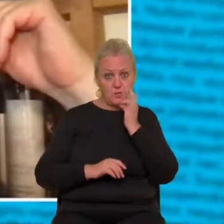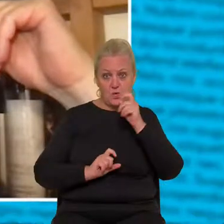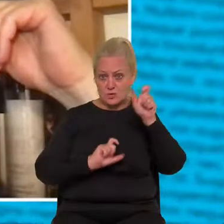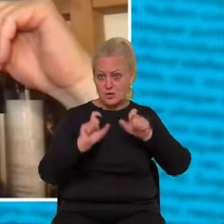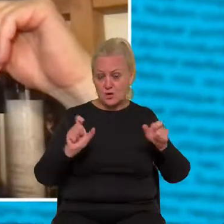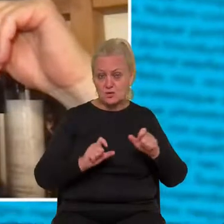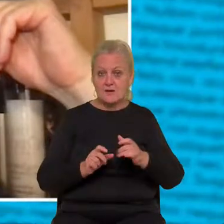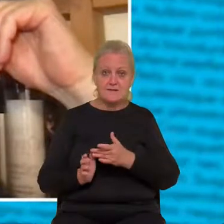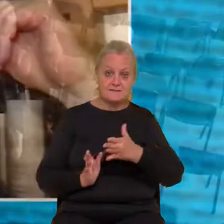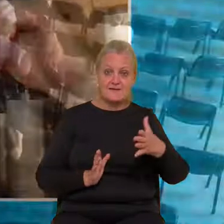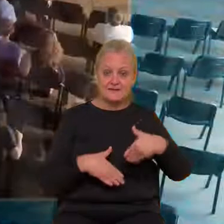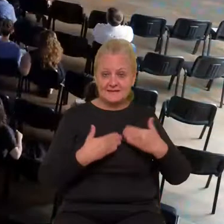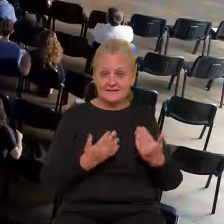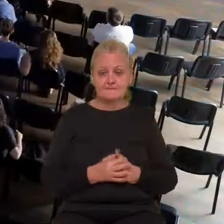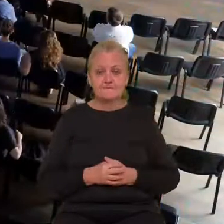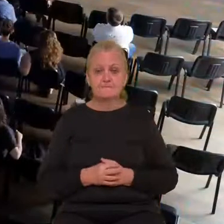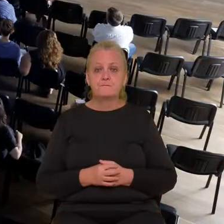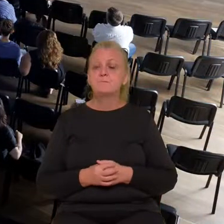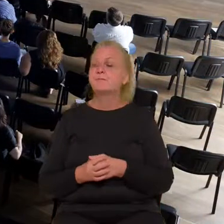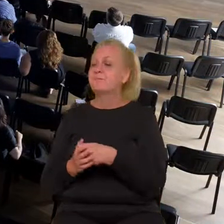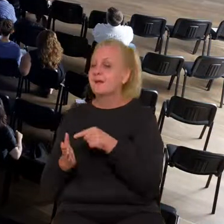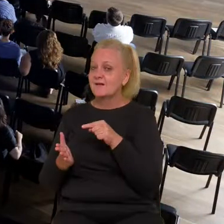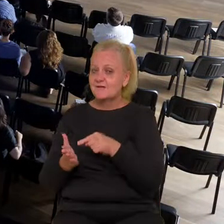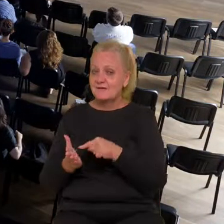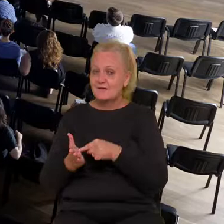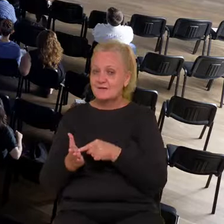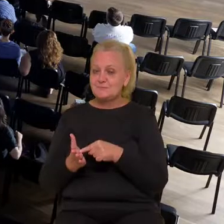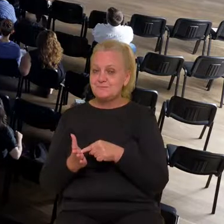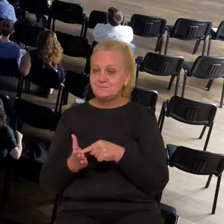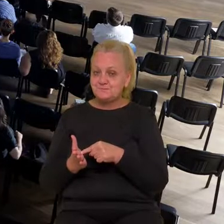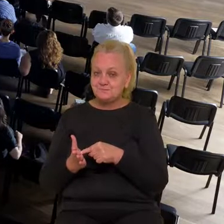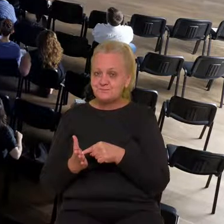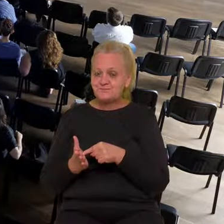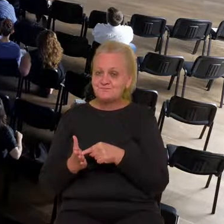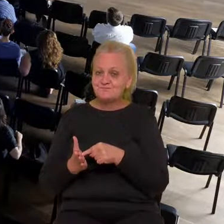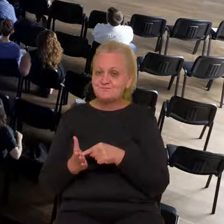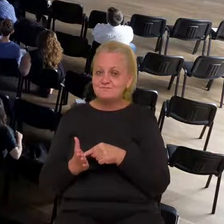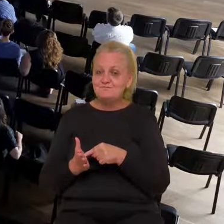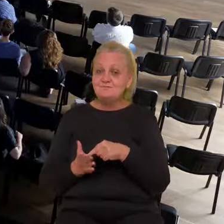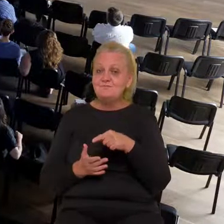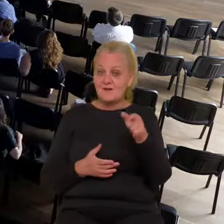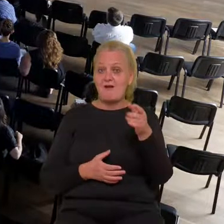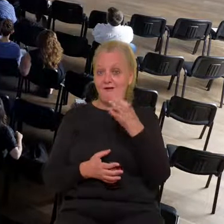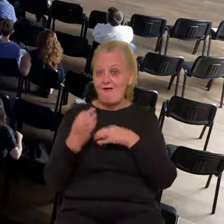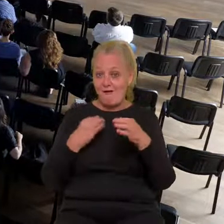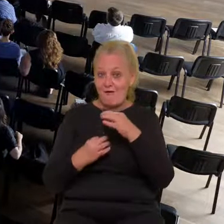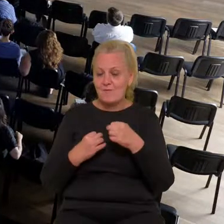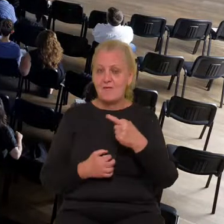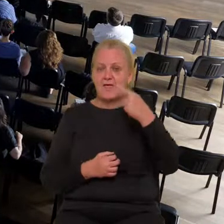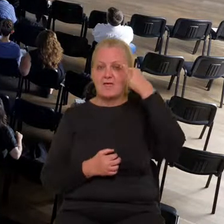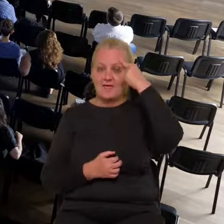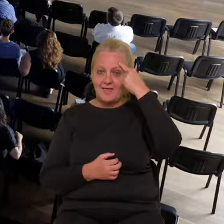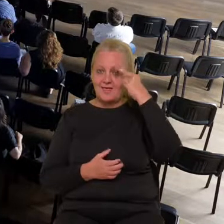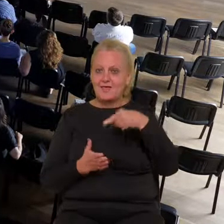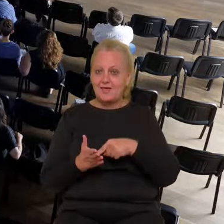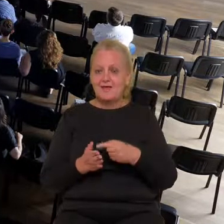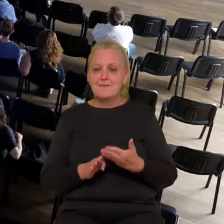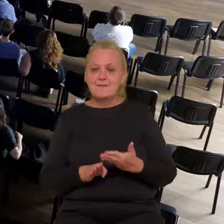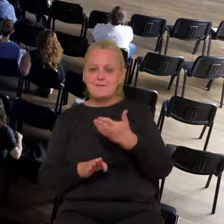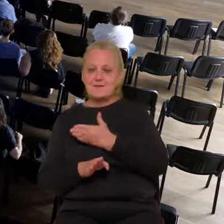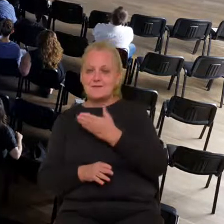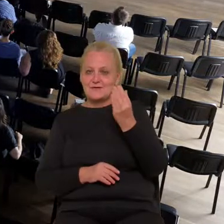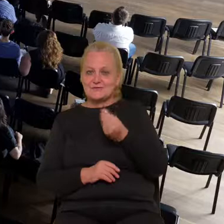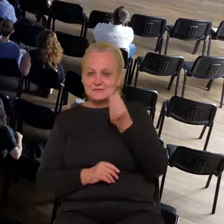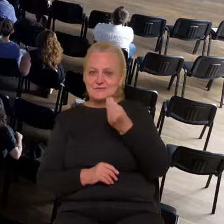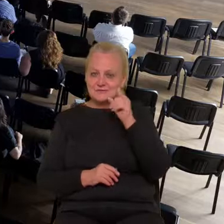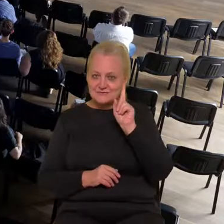tych kolejnych dni. To, o czym mówisz, przypomina mi, wrócę na moment do